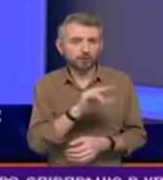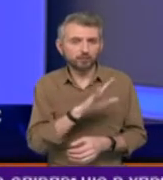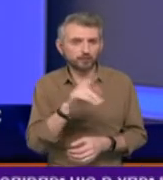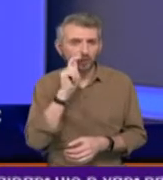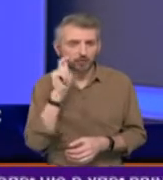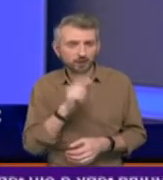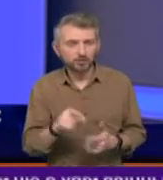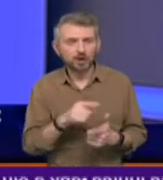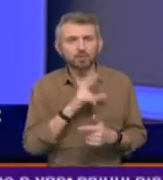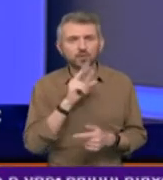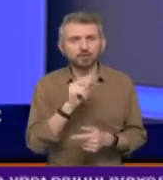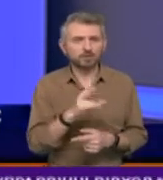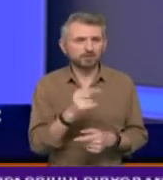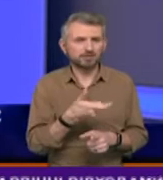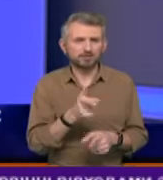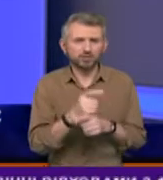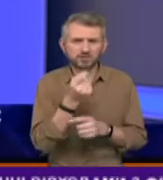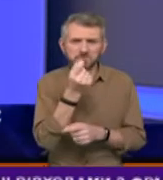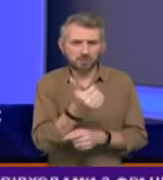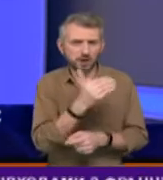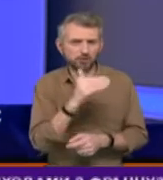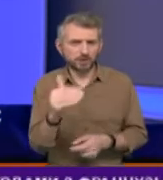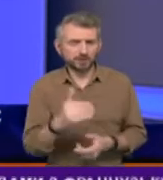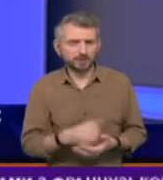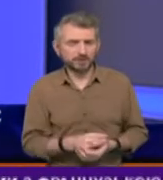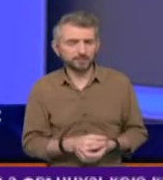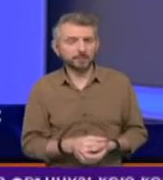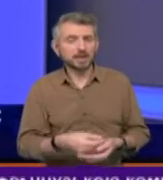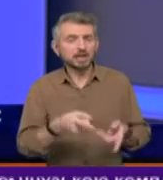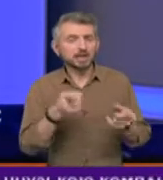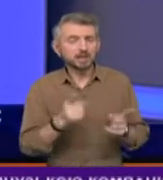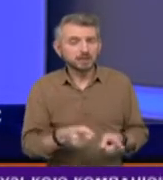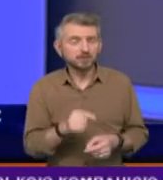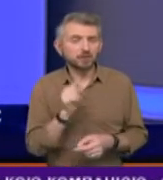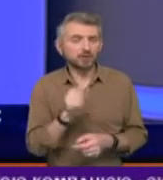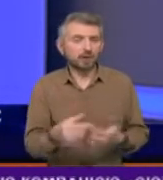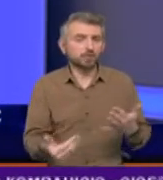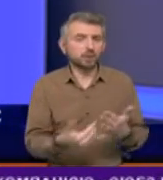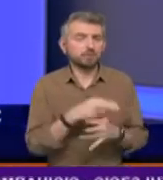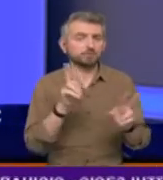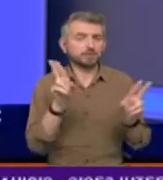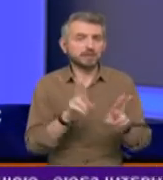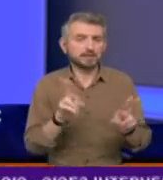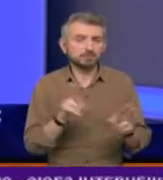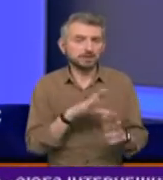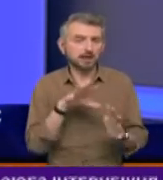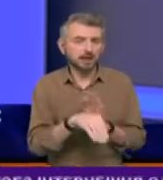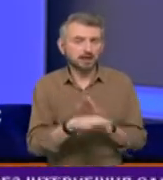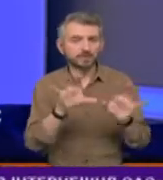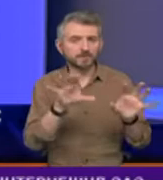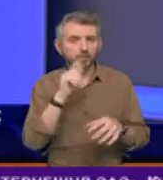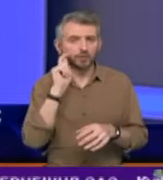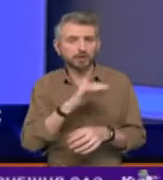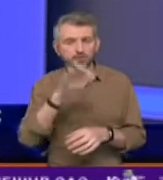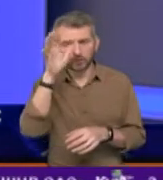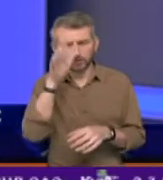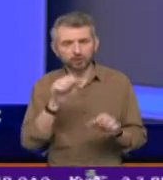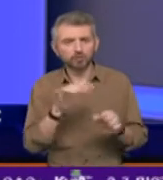була так релевантною саме до обставин, скажімо, життя. Ну, і зовнішні чинники, певні.